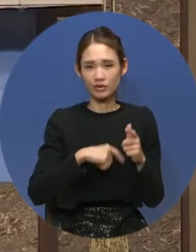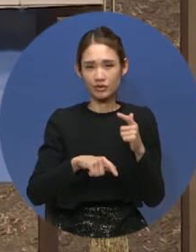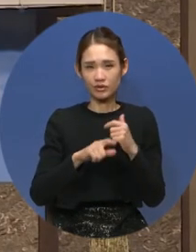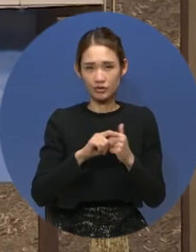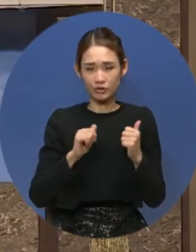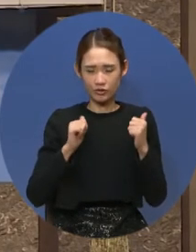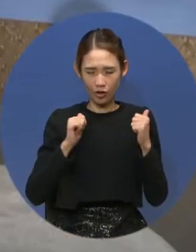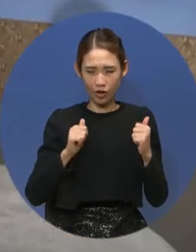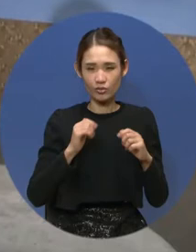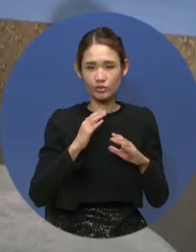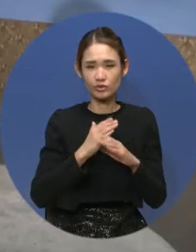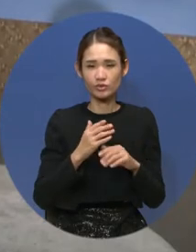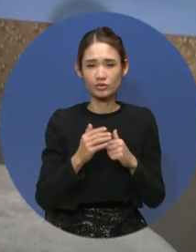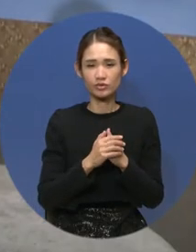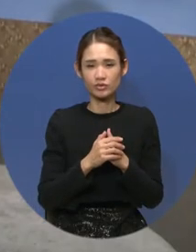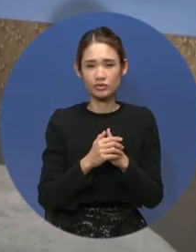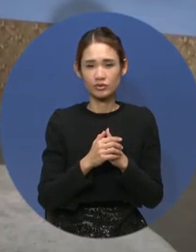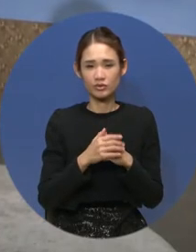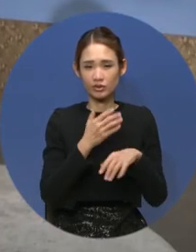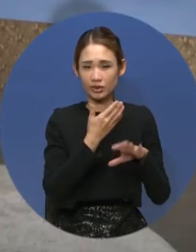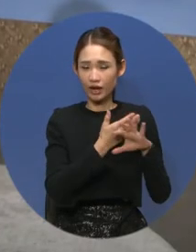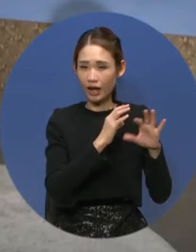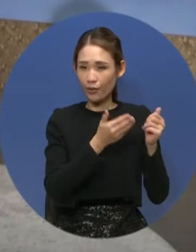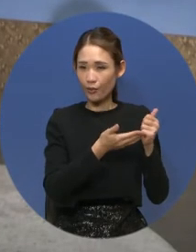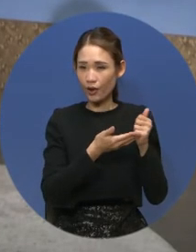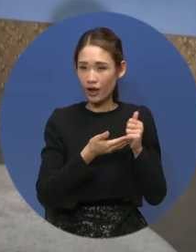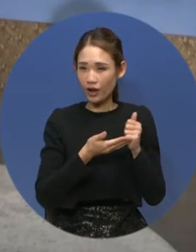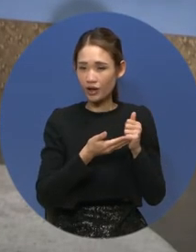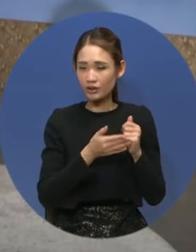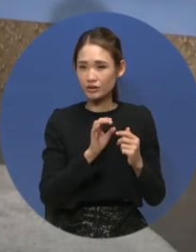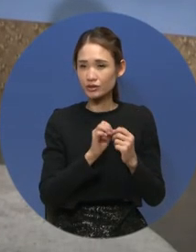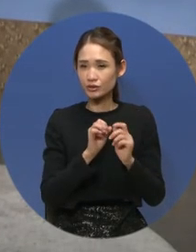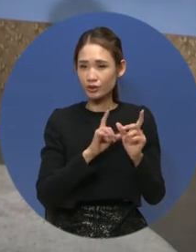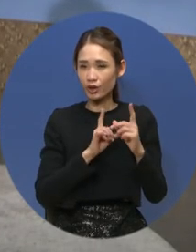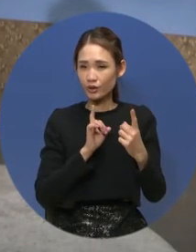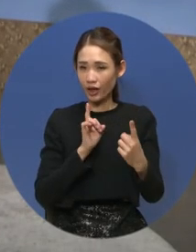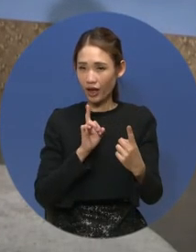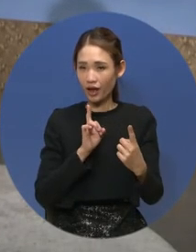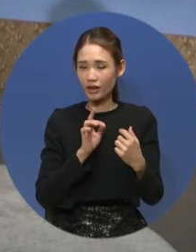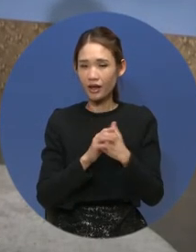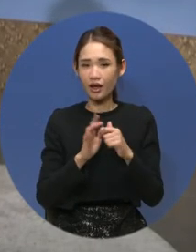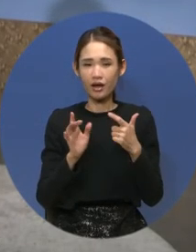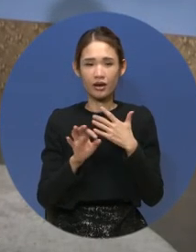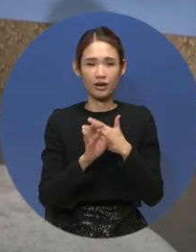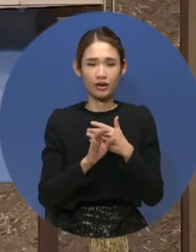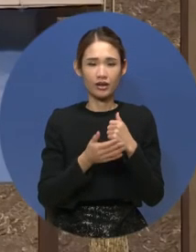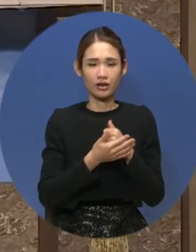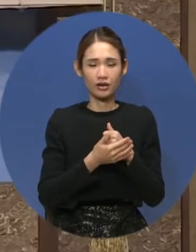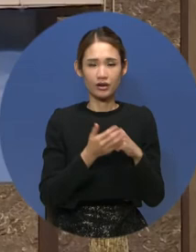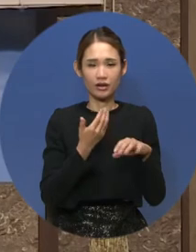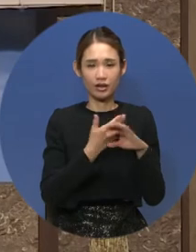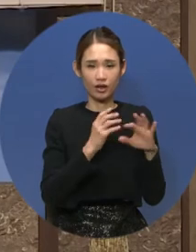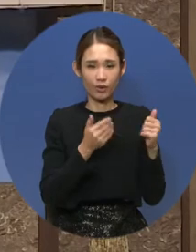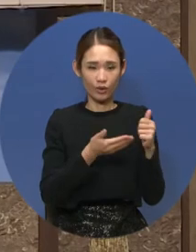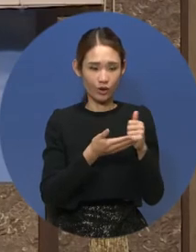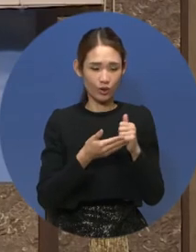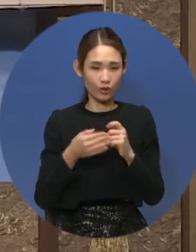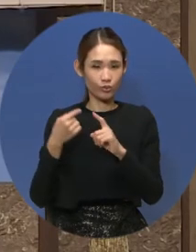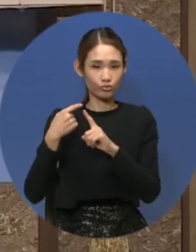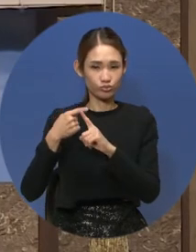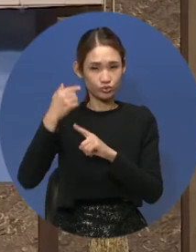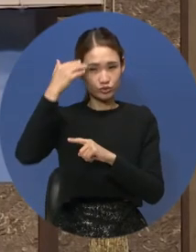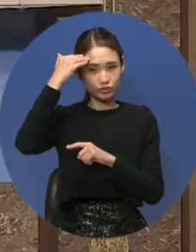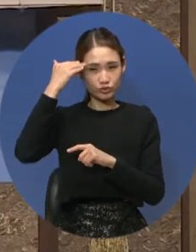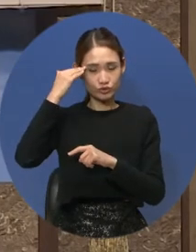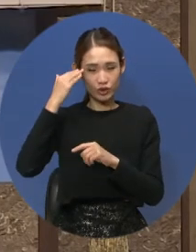가하고 있습니다. 네. 그럼 해외 고객이 주요 대상인 건가요? 아니면 국내? 해외 고객 플러스 또